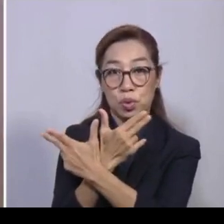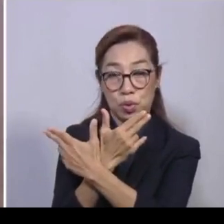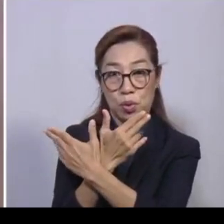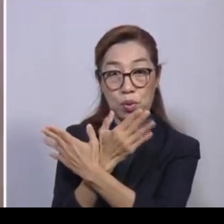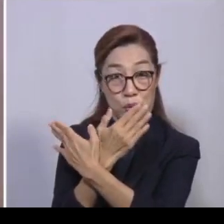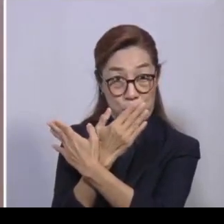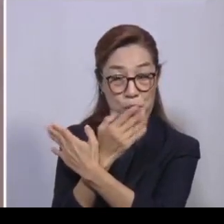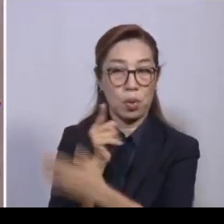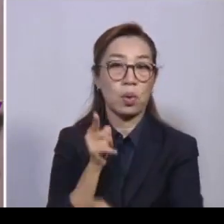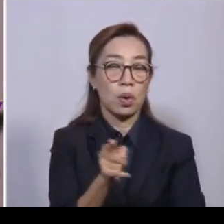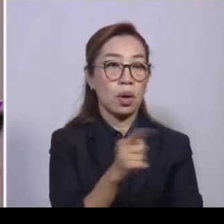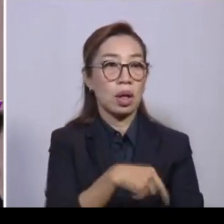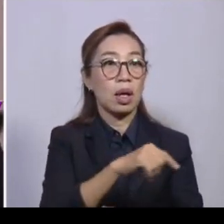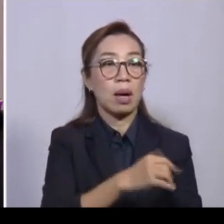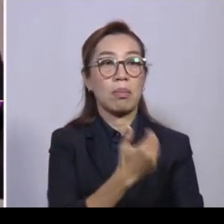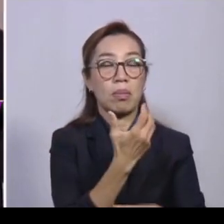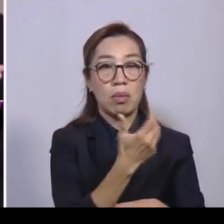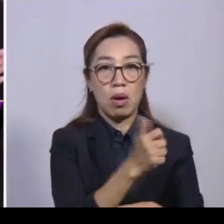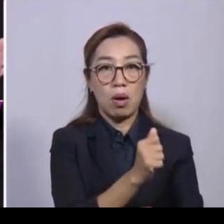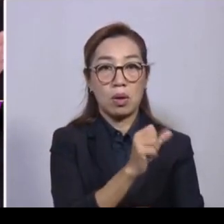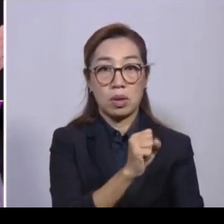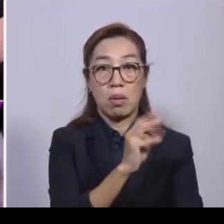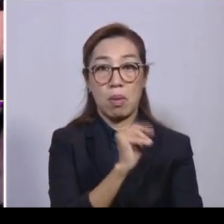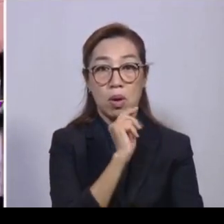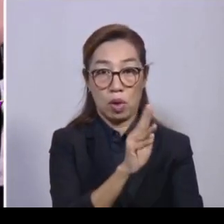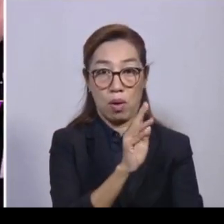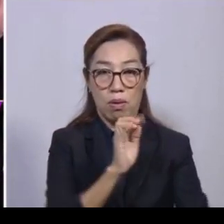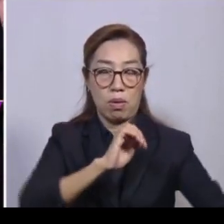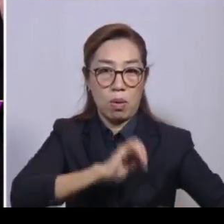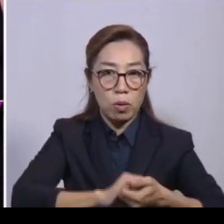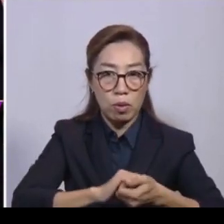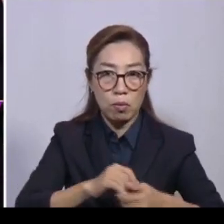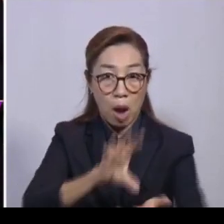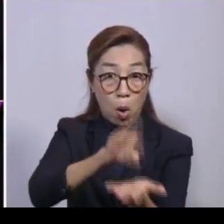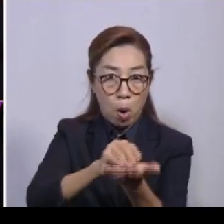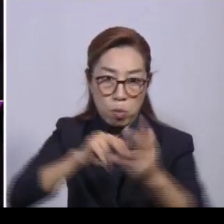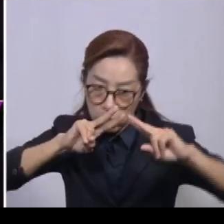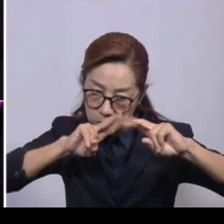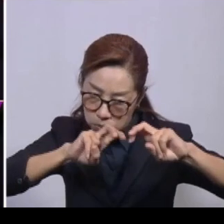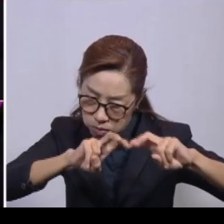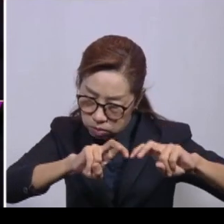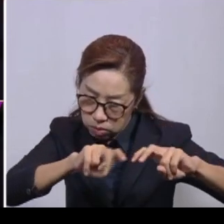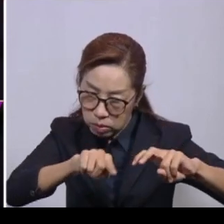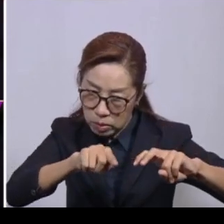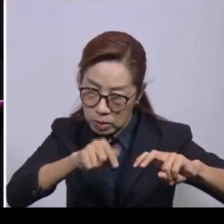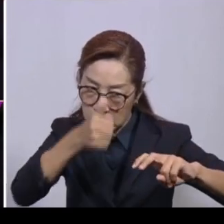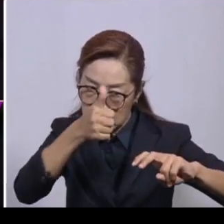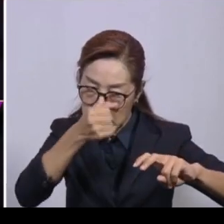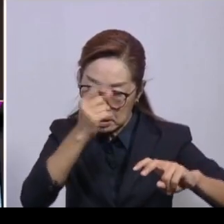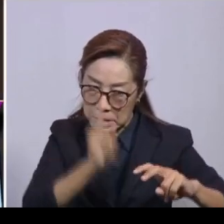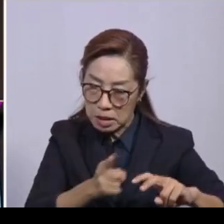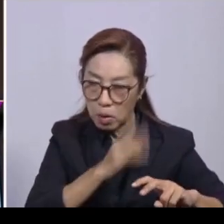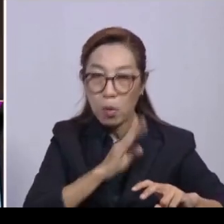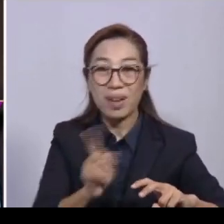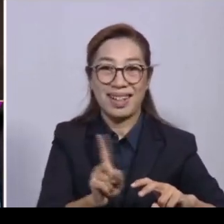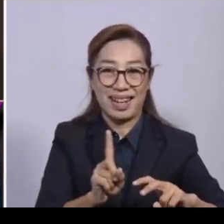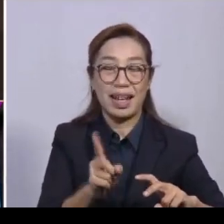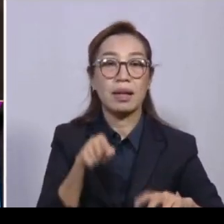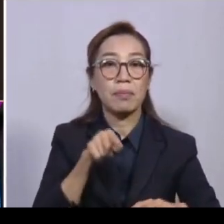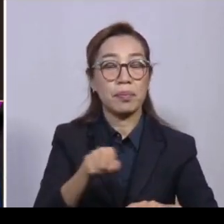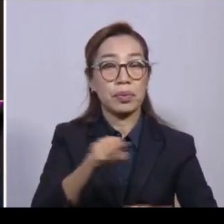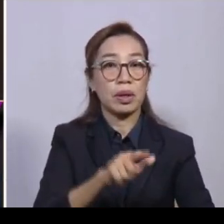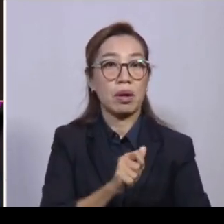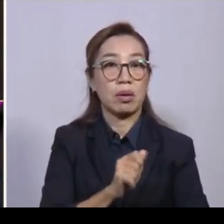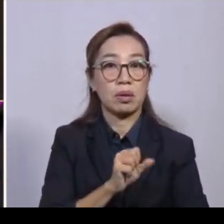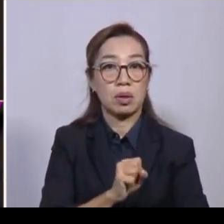ไทยแฟกช์เช็คกิ้งเน็ตเวิร์กรณรงค์ตรวจสอบข้อเท็จจริงสร้างภูมิต้านทานให้สังคมค่ะโดยนายผาติยุทธใจสว่างรักษาการในต